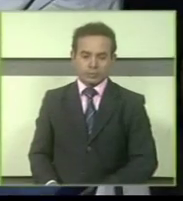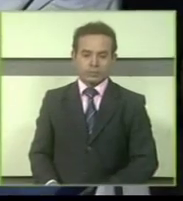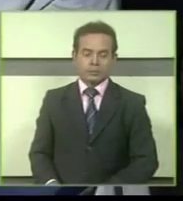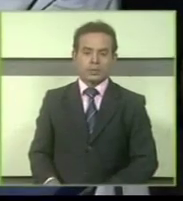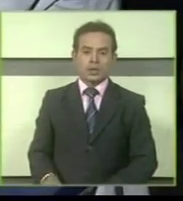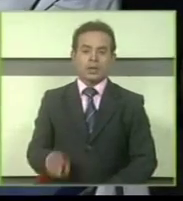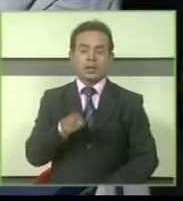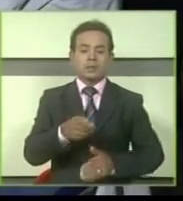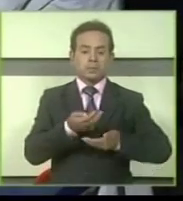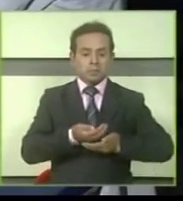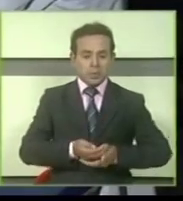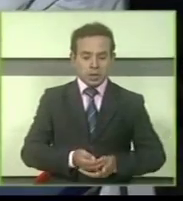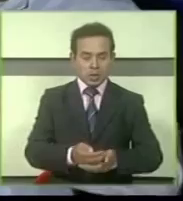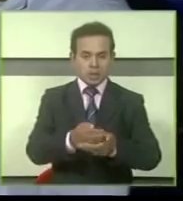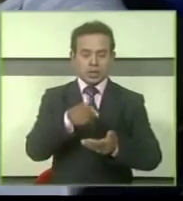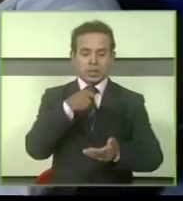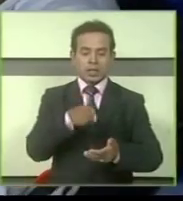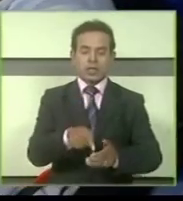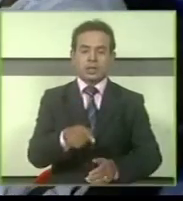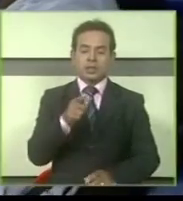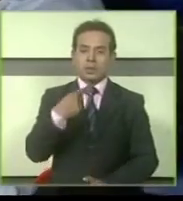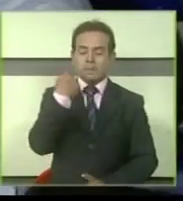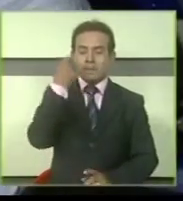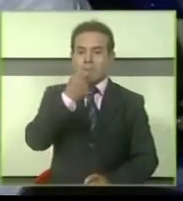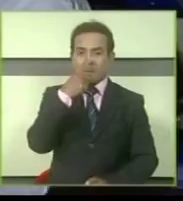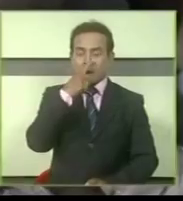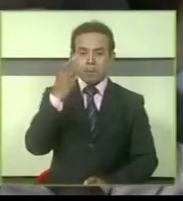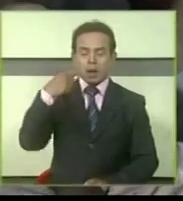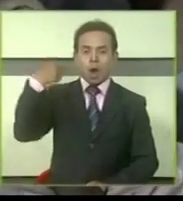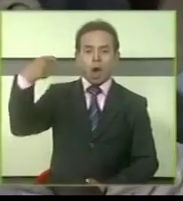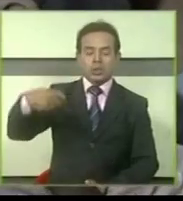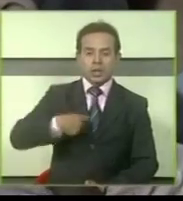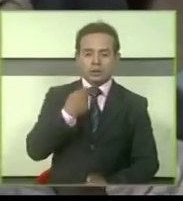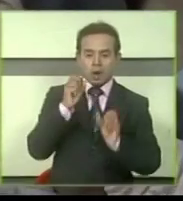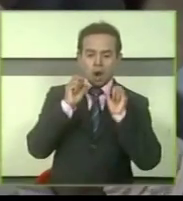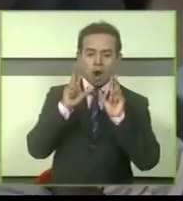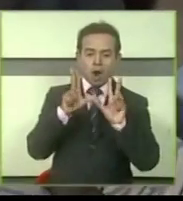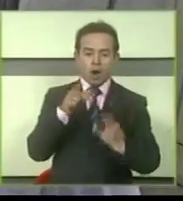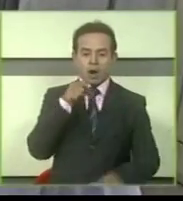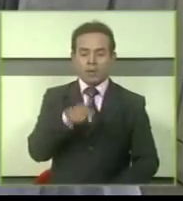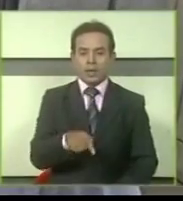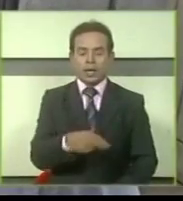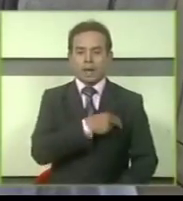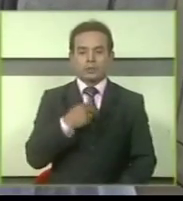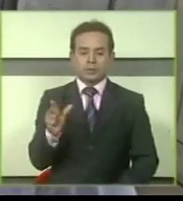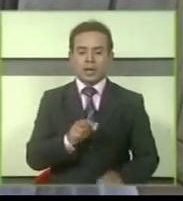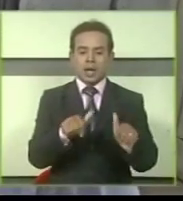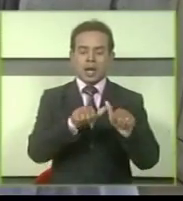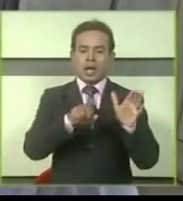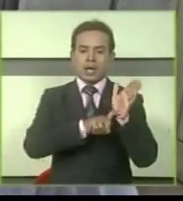পৃথিবীতে পা রাখার আগেই নিয়তির নিষ্ঠুরতা আর বাবা মায়ের বর্বরতার সাথে পরিচয় শিশু আরাবির।